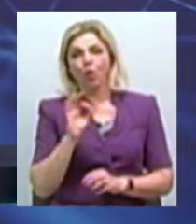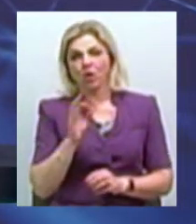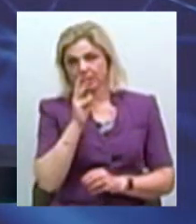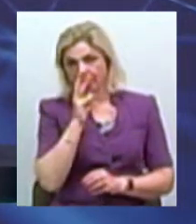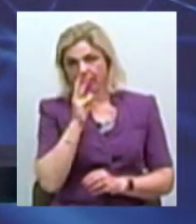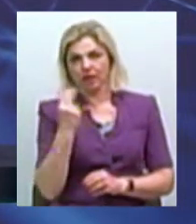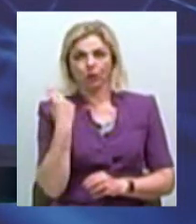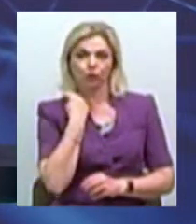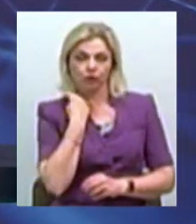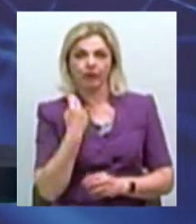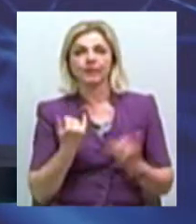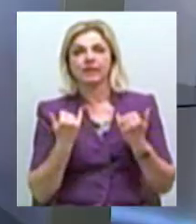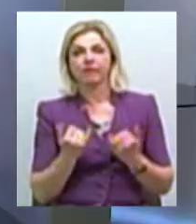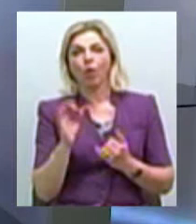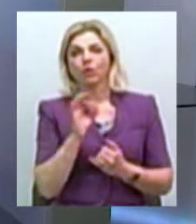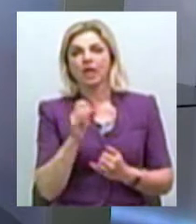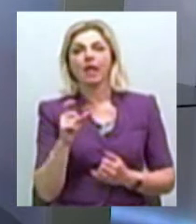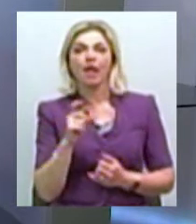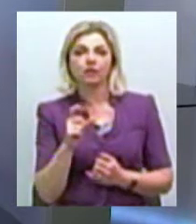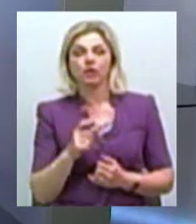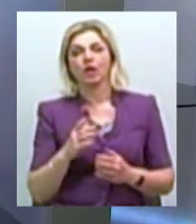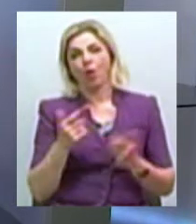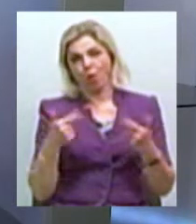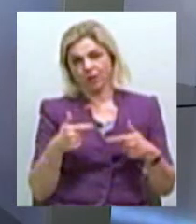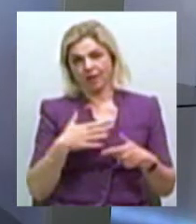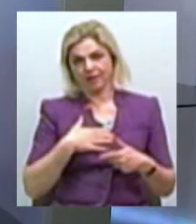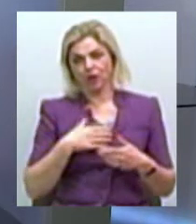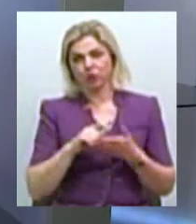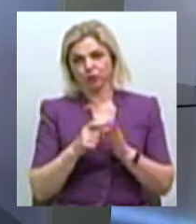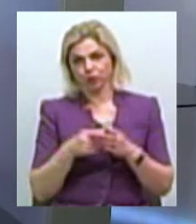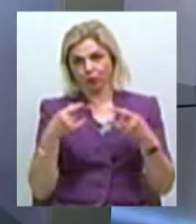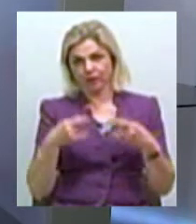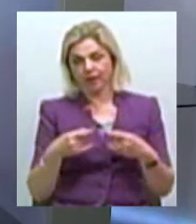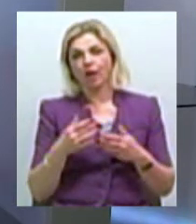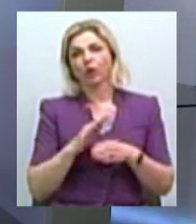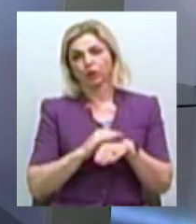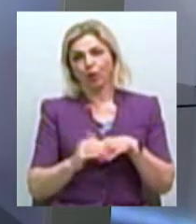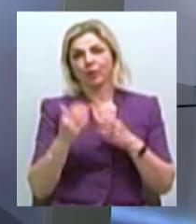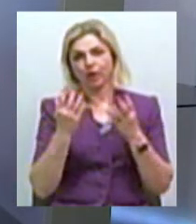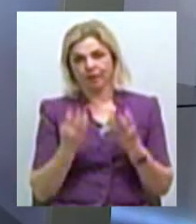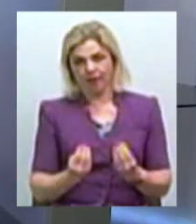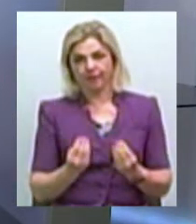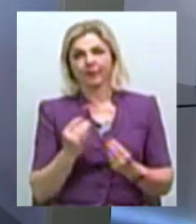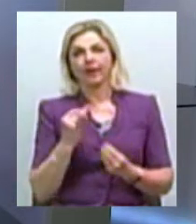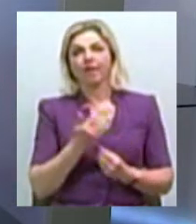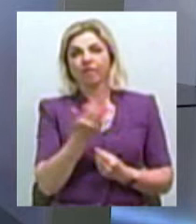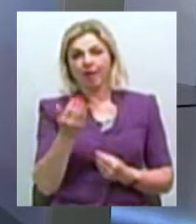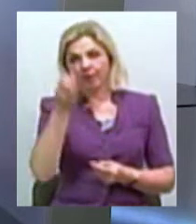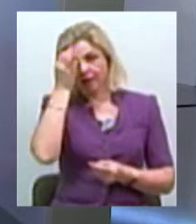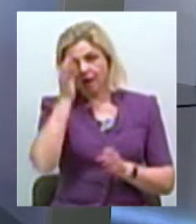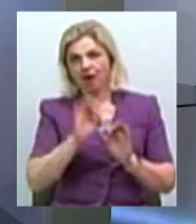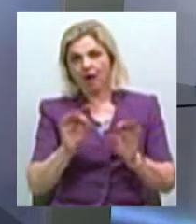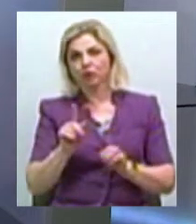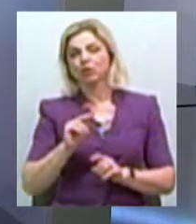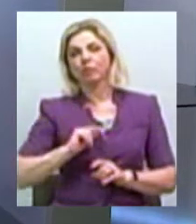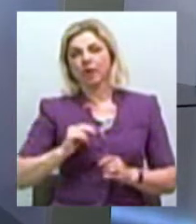сьогодні Оксана Євченко – гостя нашої студії. Оксана, я вас вітаю. Доброго дня. А глядачам я нагадую, що ми працюємо в прямому